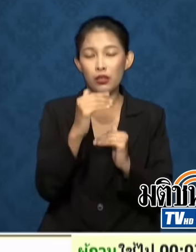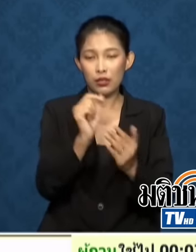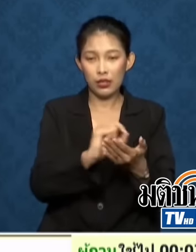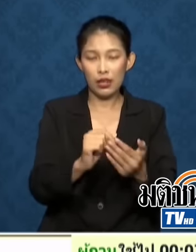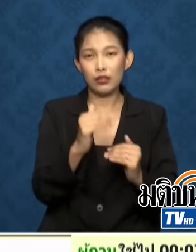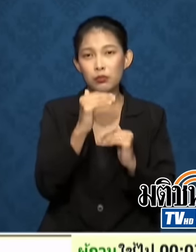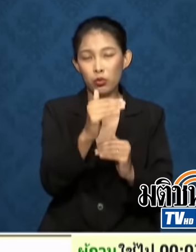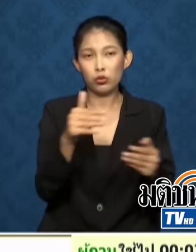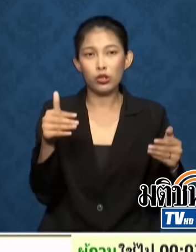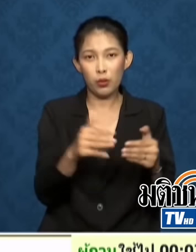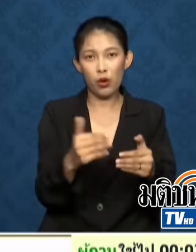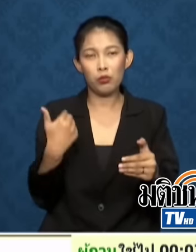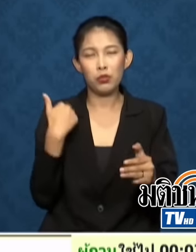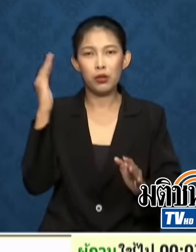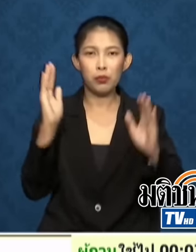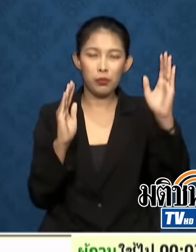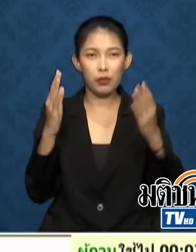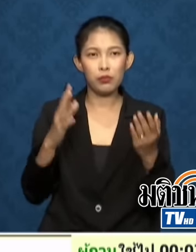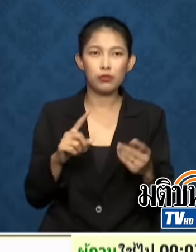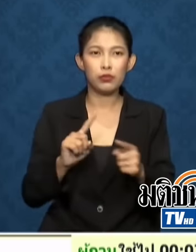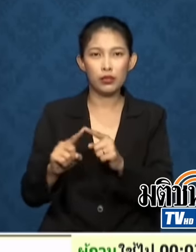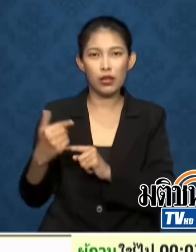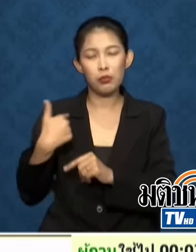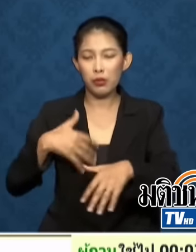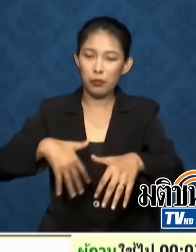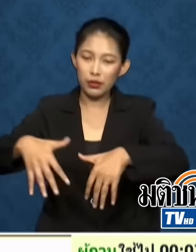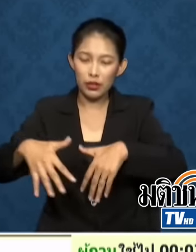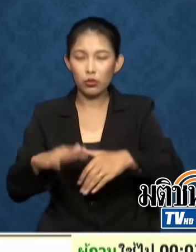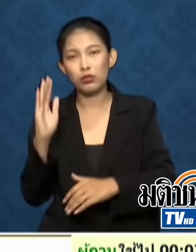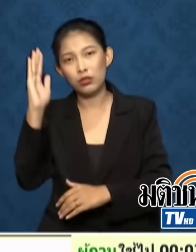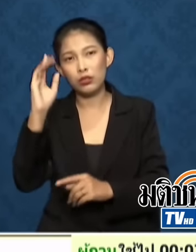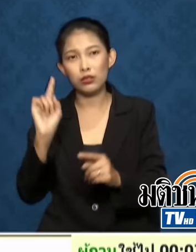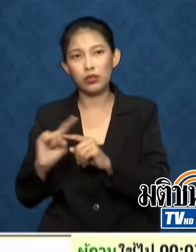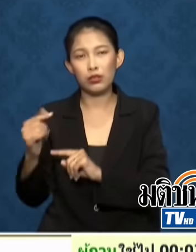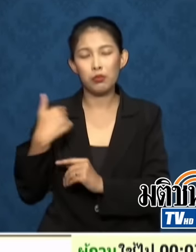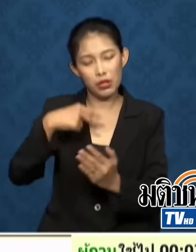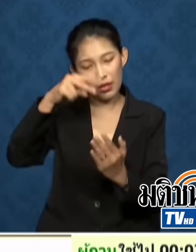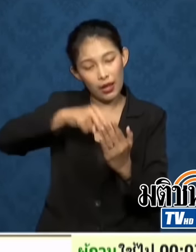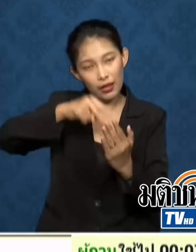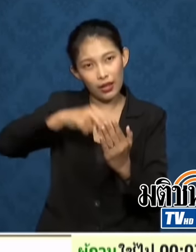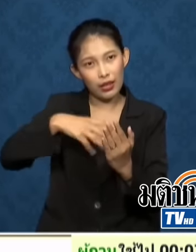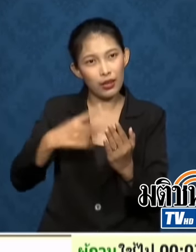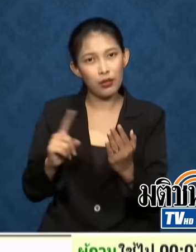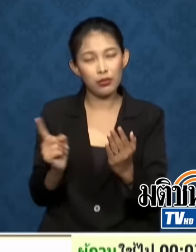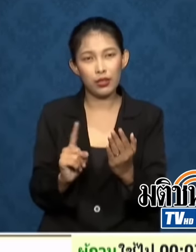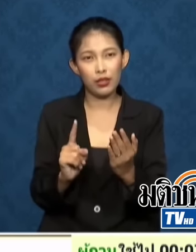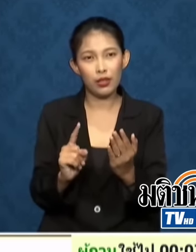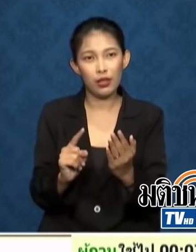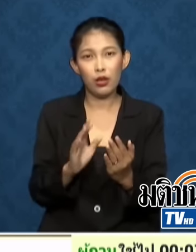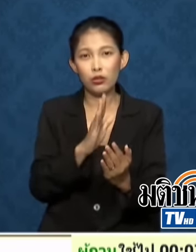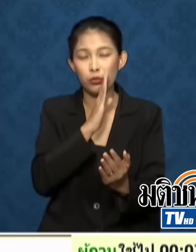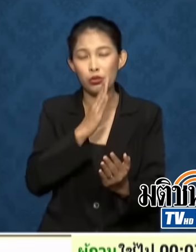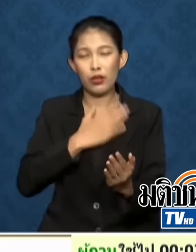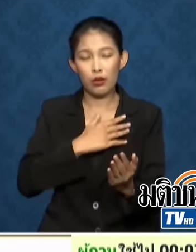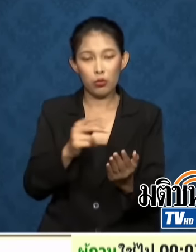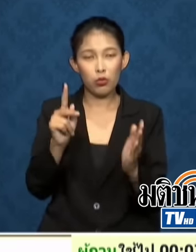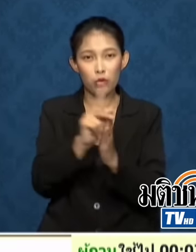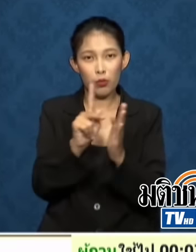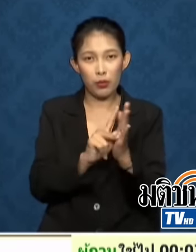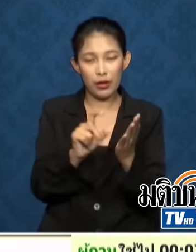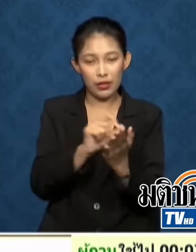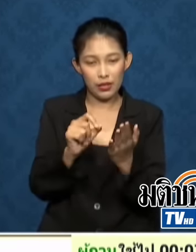มีการทักท้วงอาจจะเป็นภาคประชาชนหรือใครทักท้วงผมอ่านดูว่าปกติเราเขียนกฎหมายไ